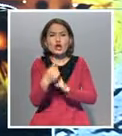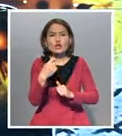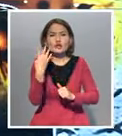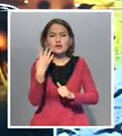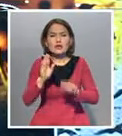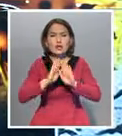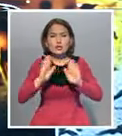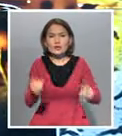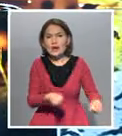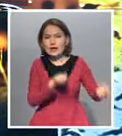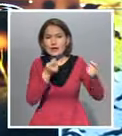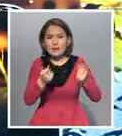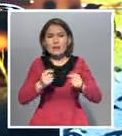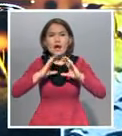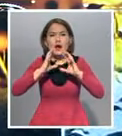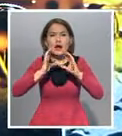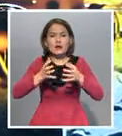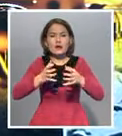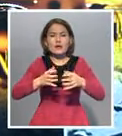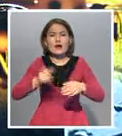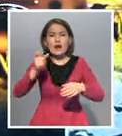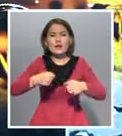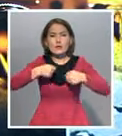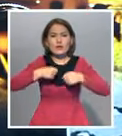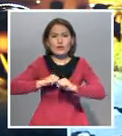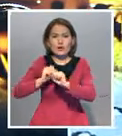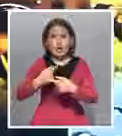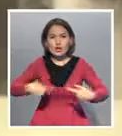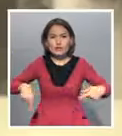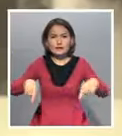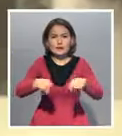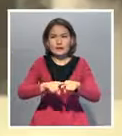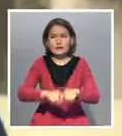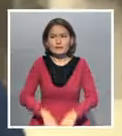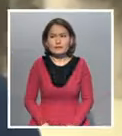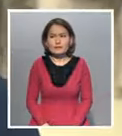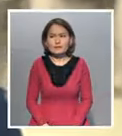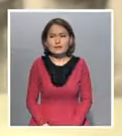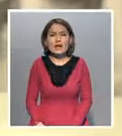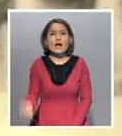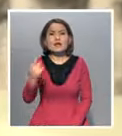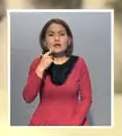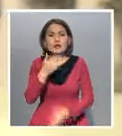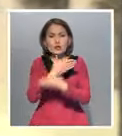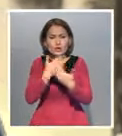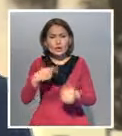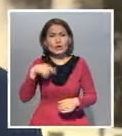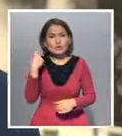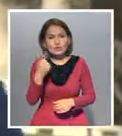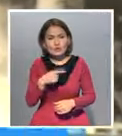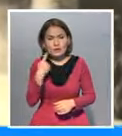туынды қойылған. Шара халықаралық адам құқығын қорғау күніне орай ұйымдастырылған. Тілі жоқ, бірақ сөйлейді. Шаттық